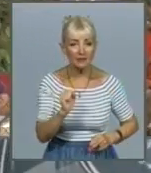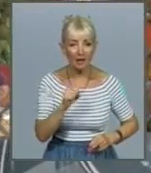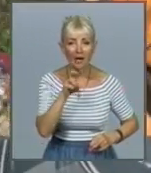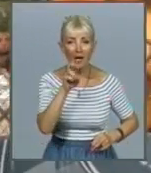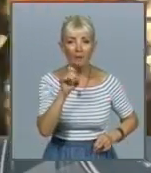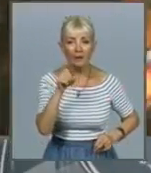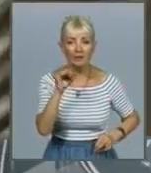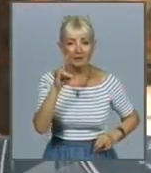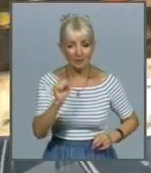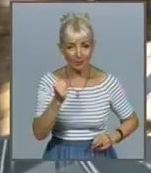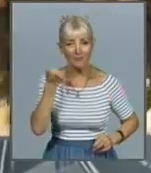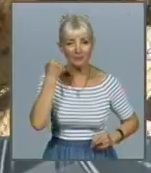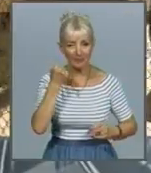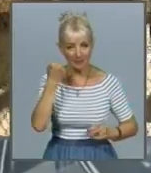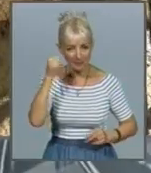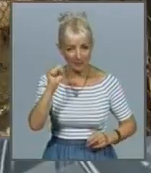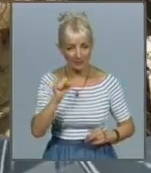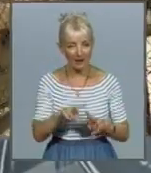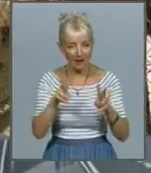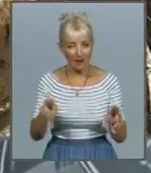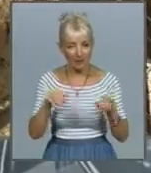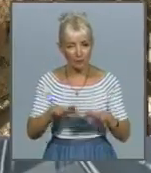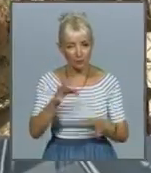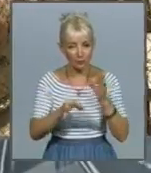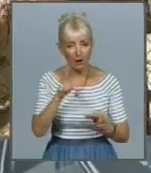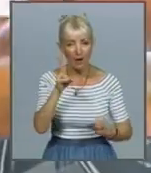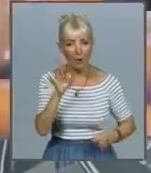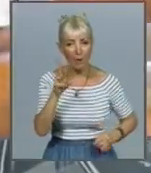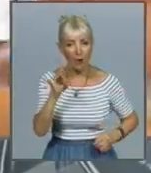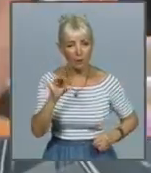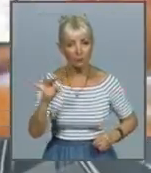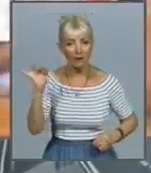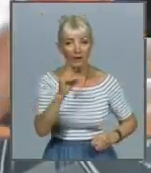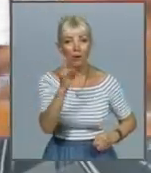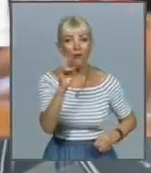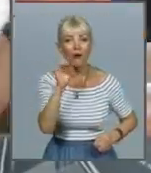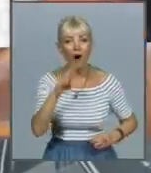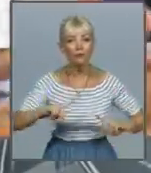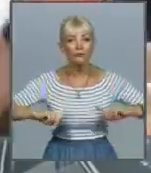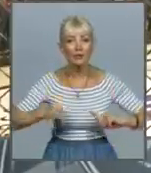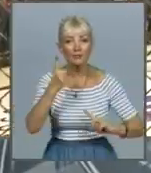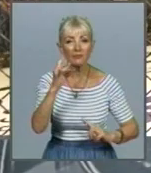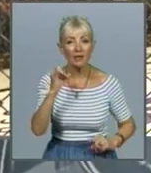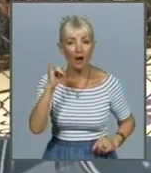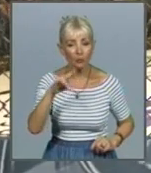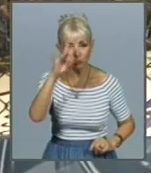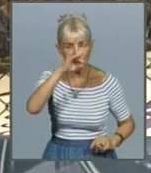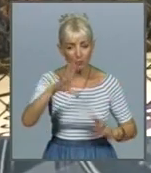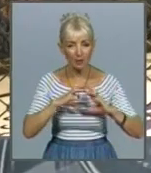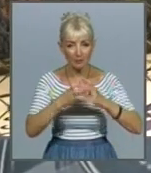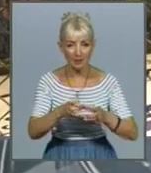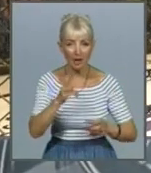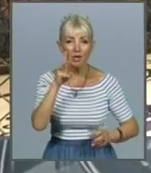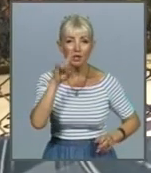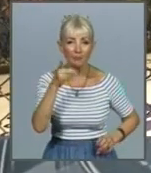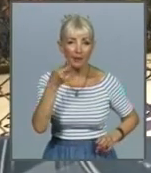оборзела побеги на гласным решением судей днепр овца максима комарова и нокаутировав финале в первом раунде чемпиона мира игоря